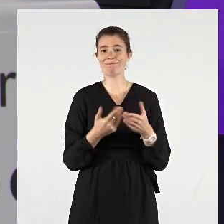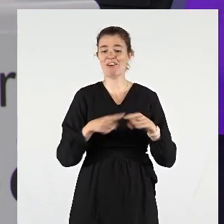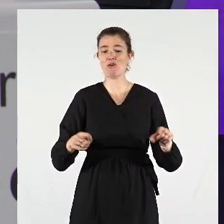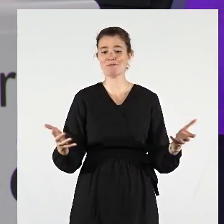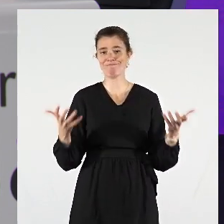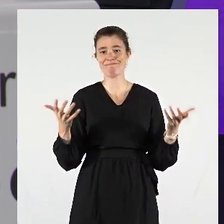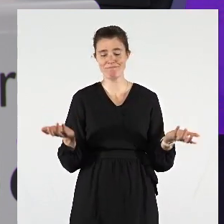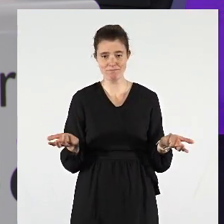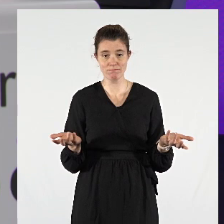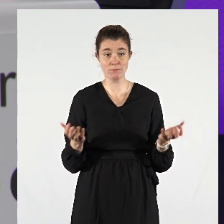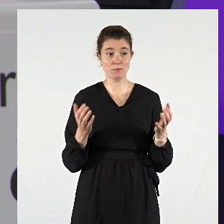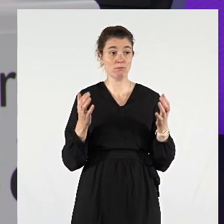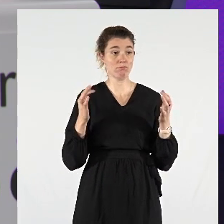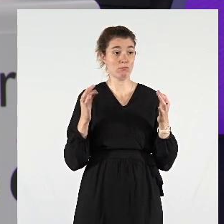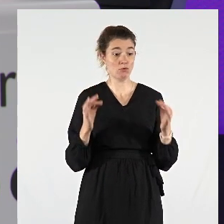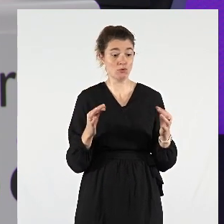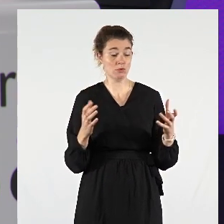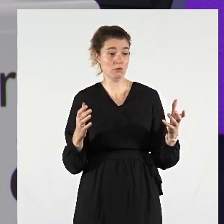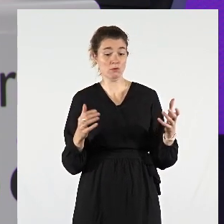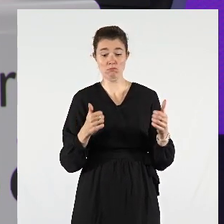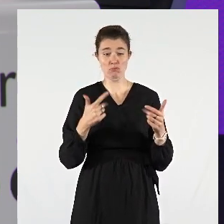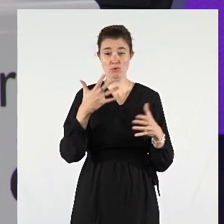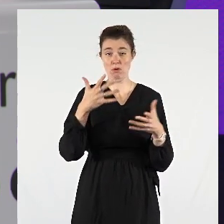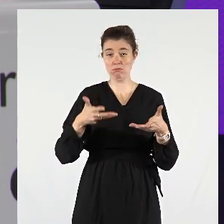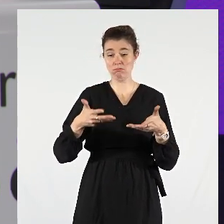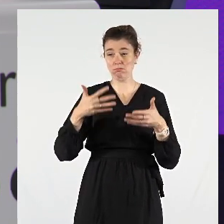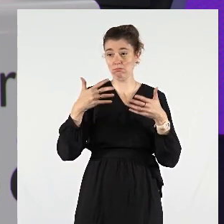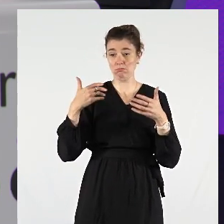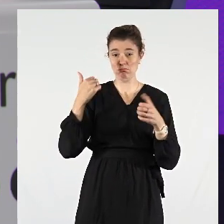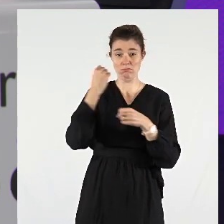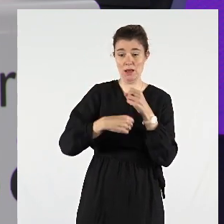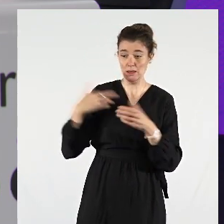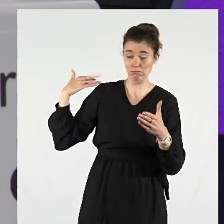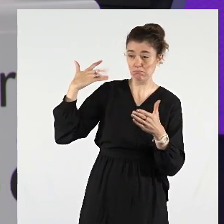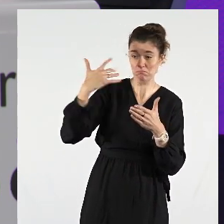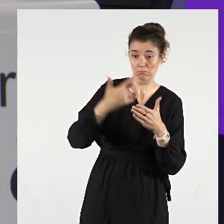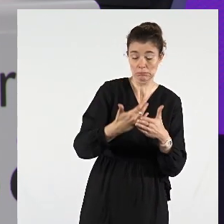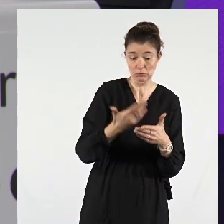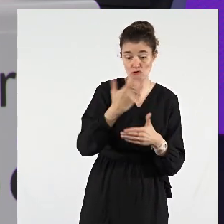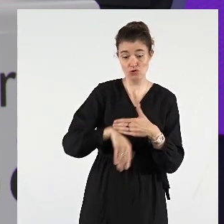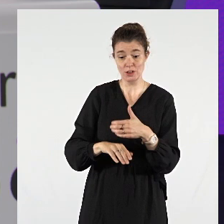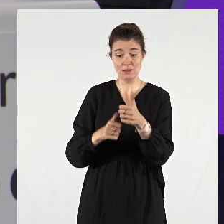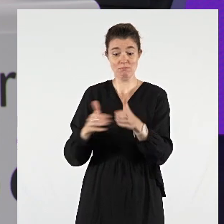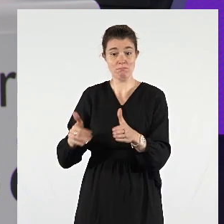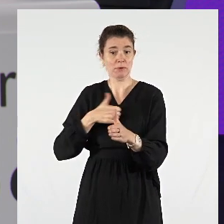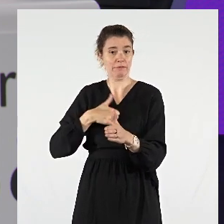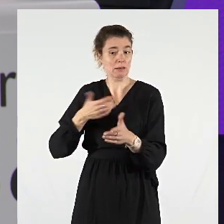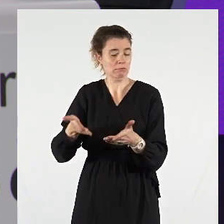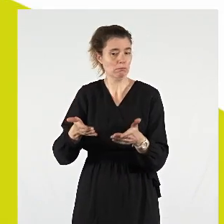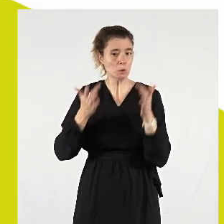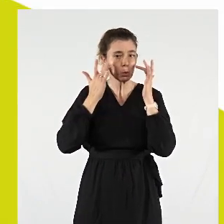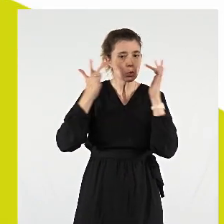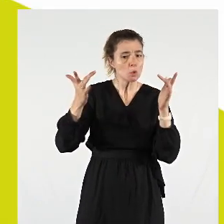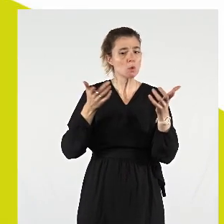corpus professionnel qui s'est construit depuis des décennies dans le secteur privé qui, il faut le dire, une culture, une gestion des risques